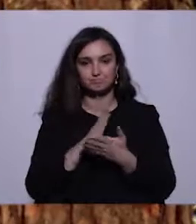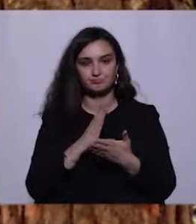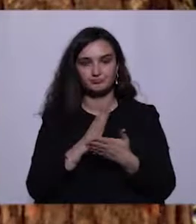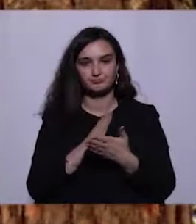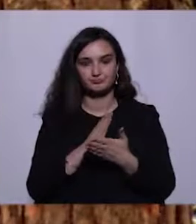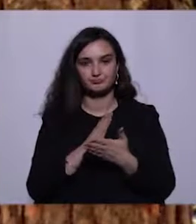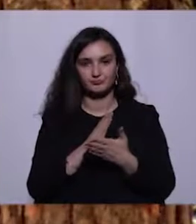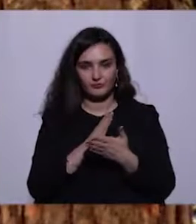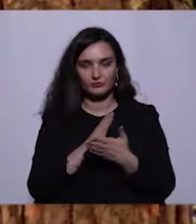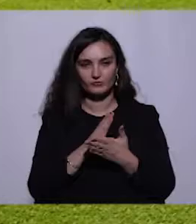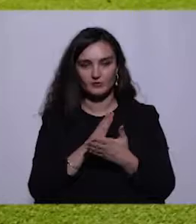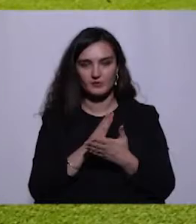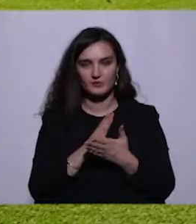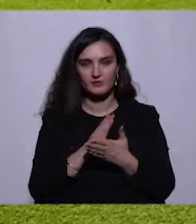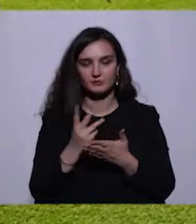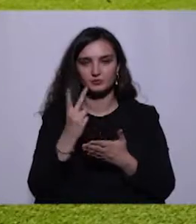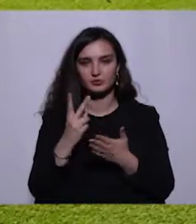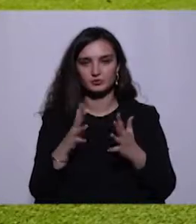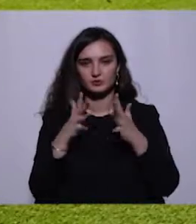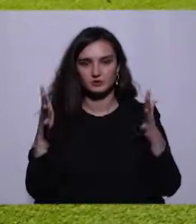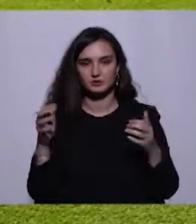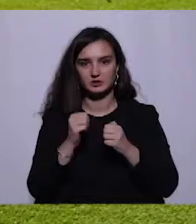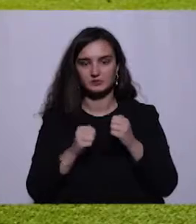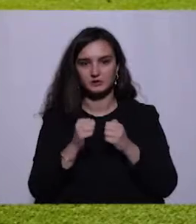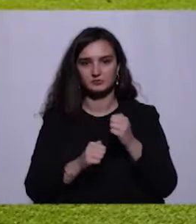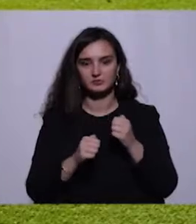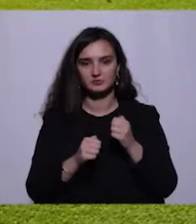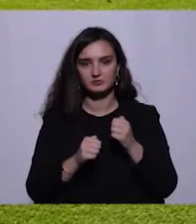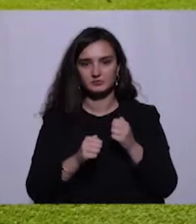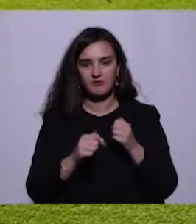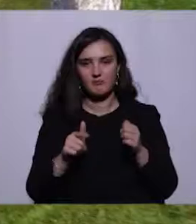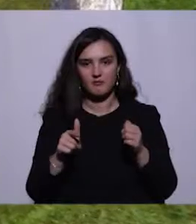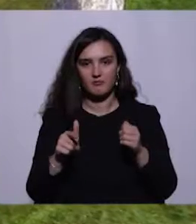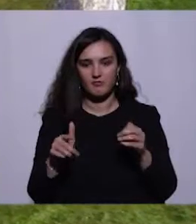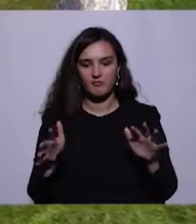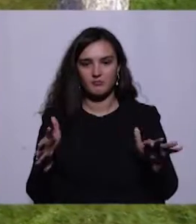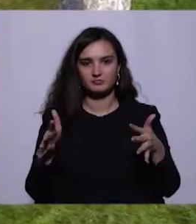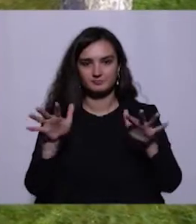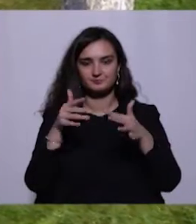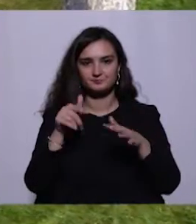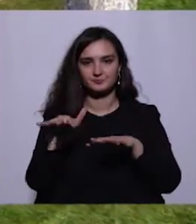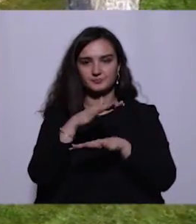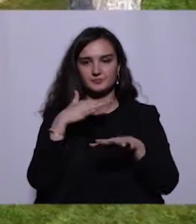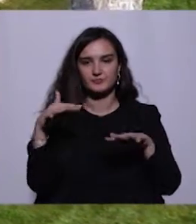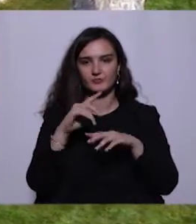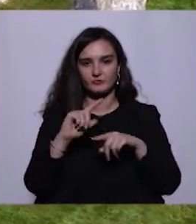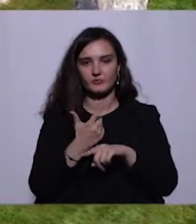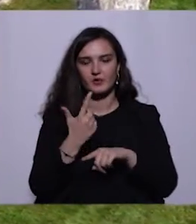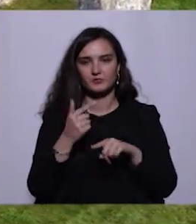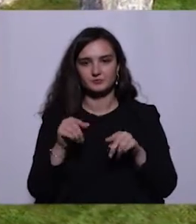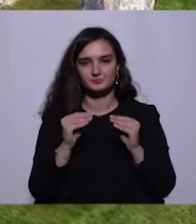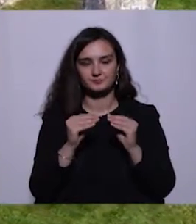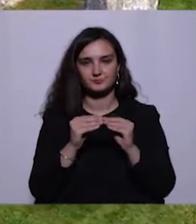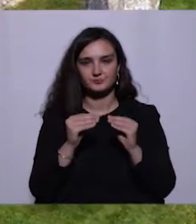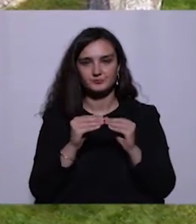არის აღმართული ორი დიდი ქვის მეგალითური ლოდისგან, რომელსაც თავზე კვლავ